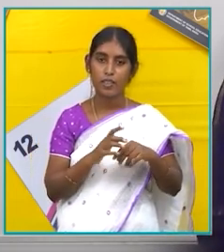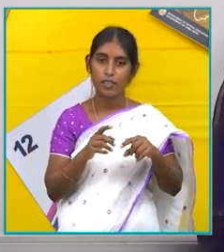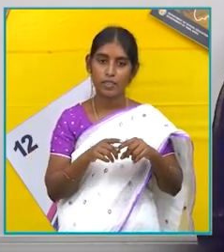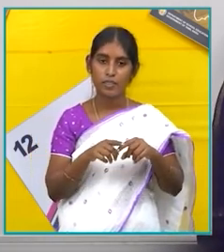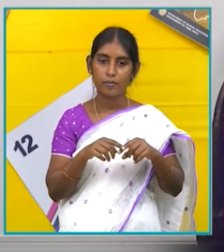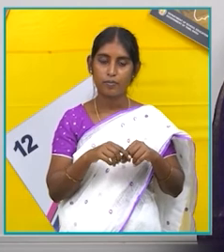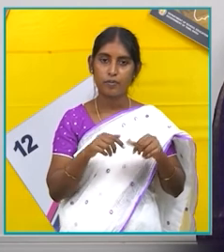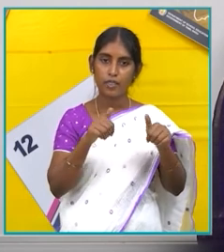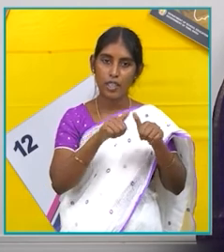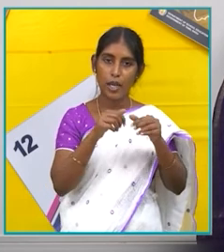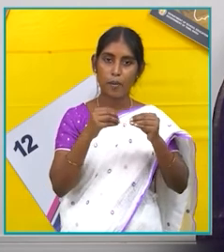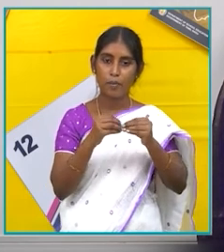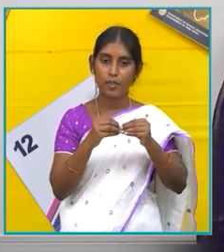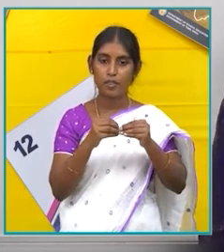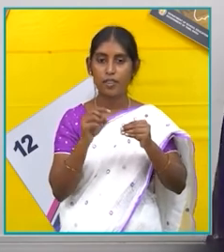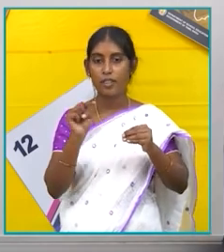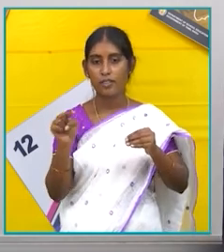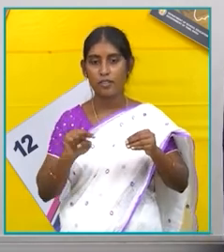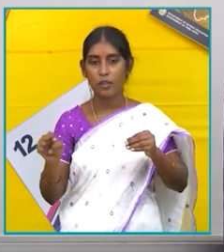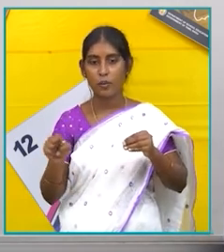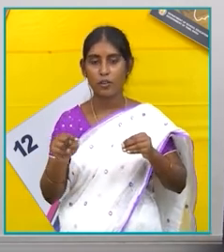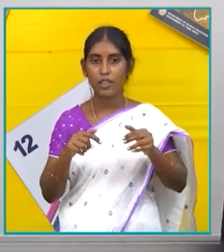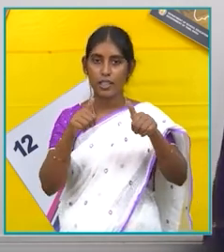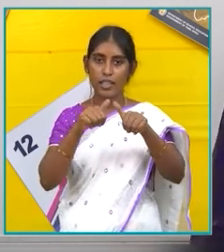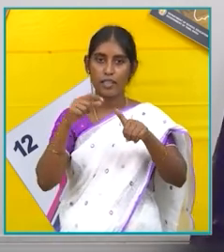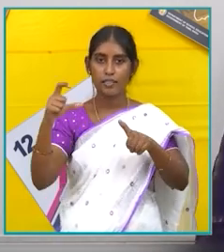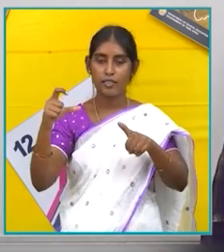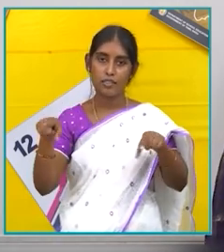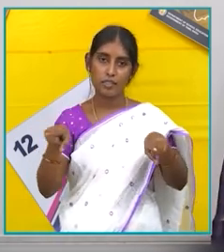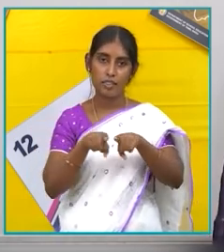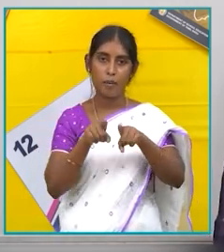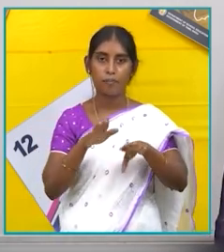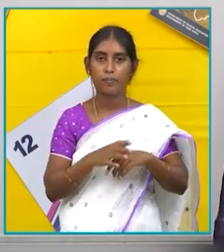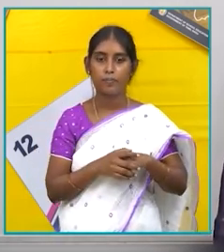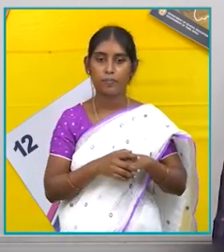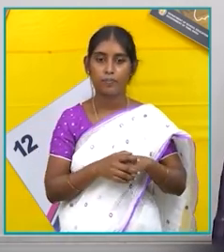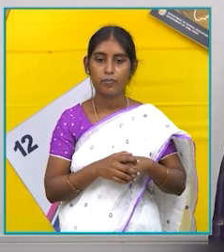பக்கம் ஏபி சமம் பக்கம் ஏசி